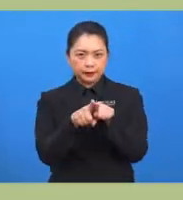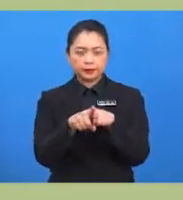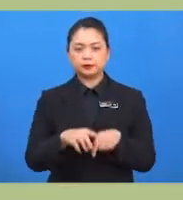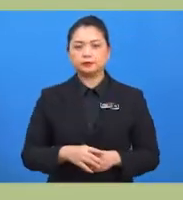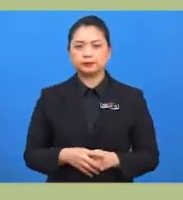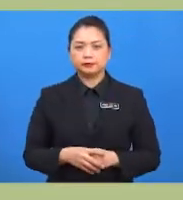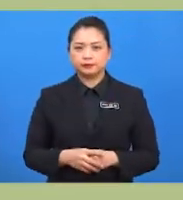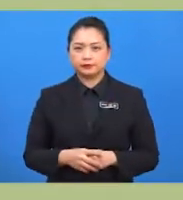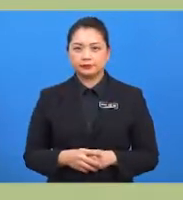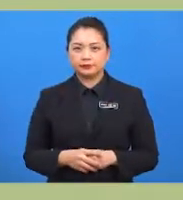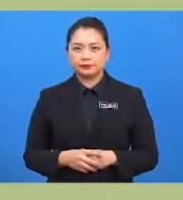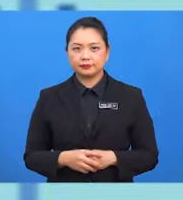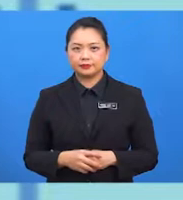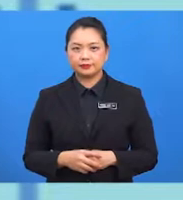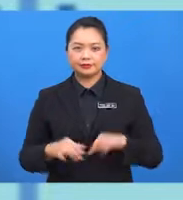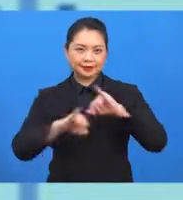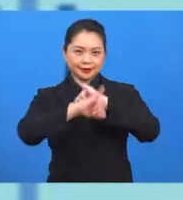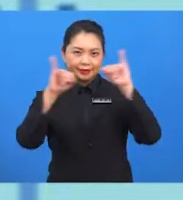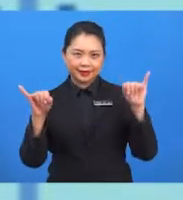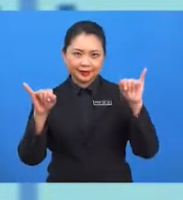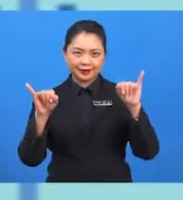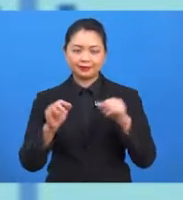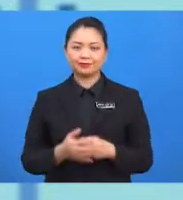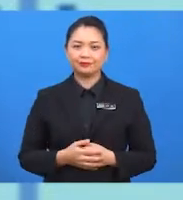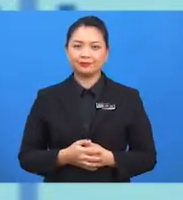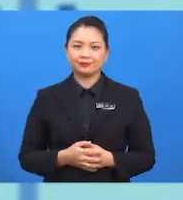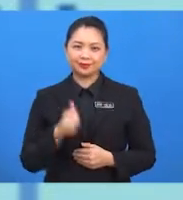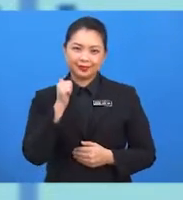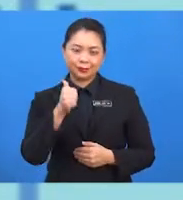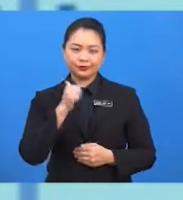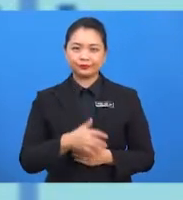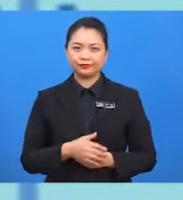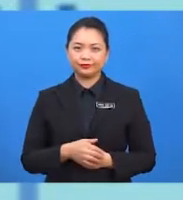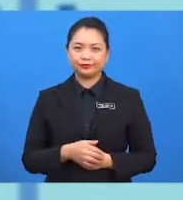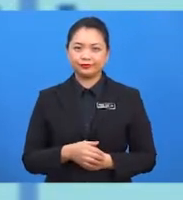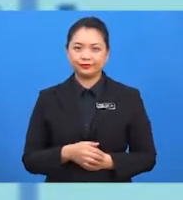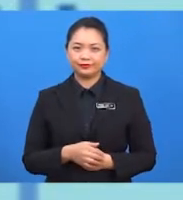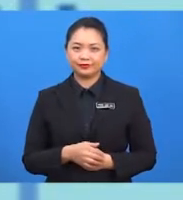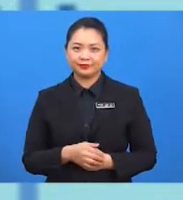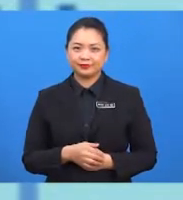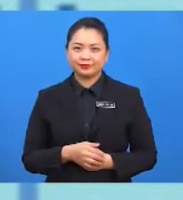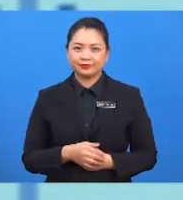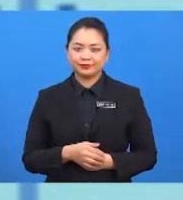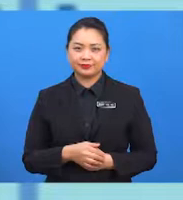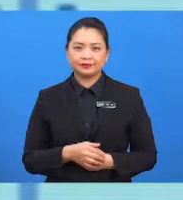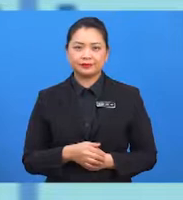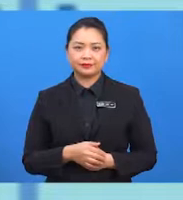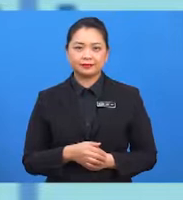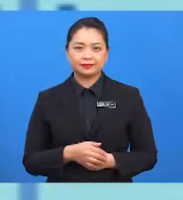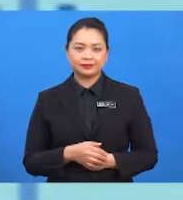untuk M2 jelas tak yang bagus I